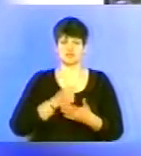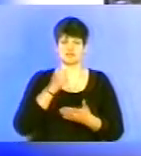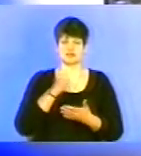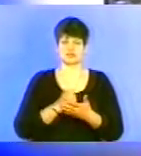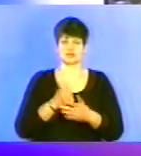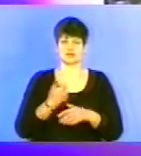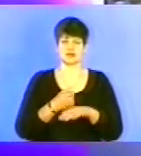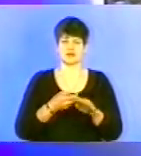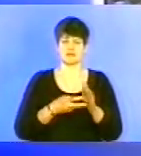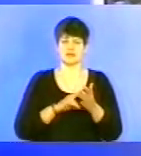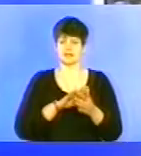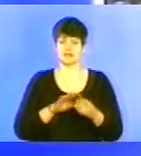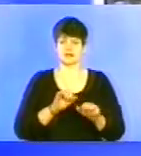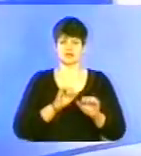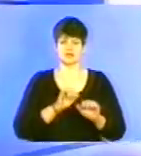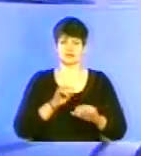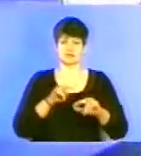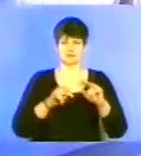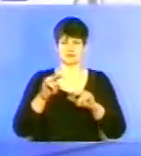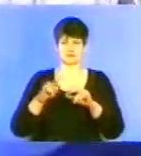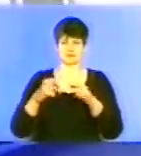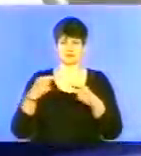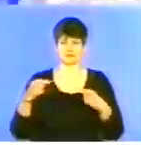не захищає від хаотичних забудов.